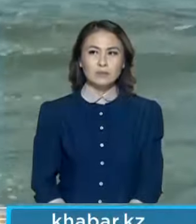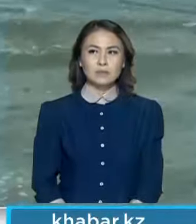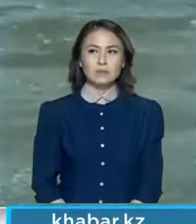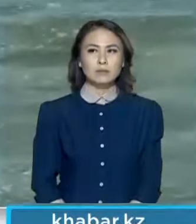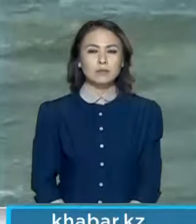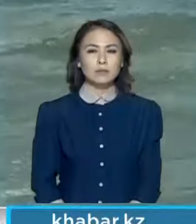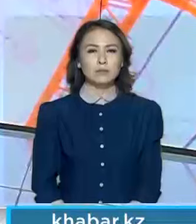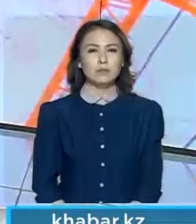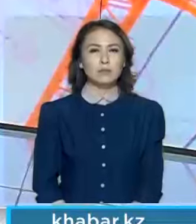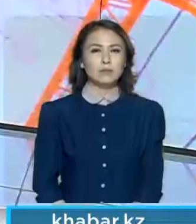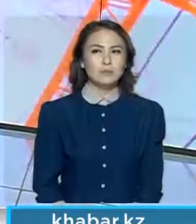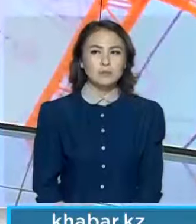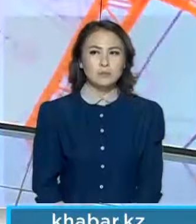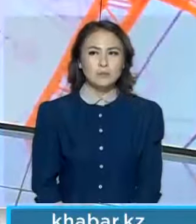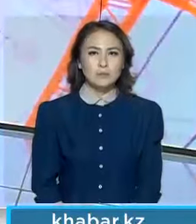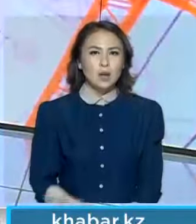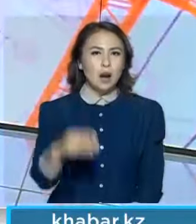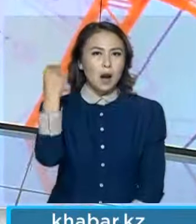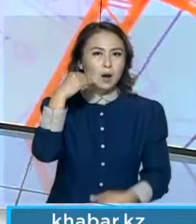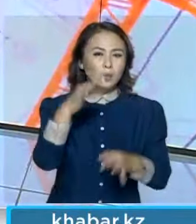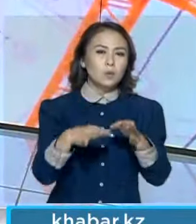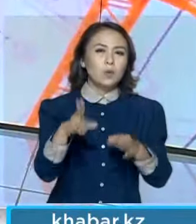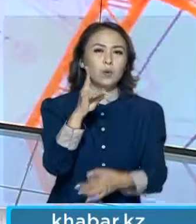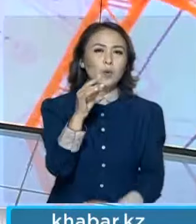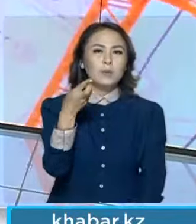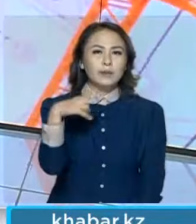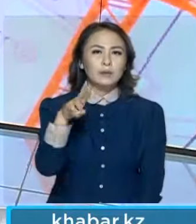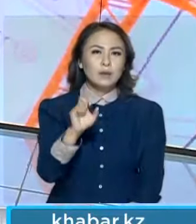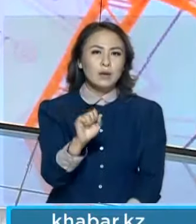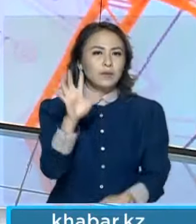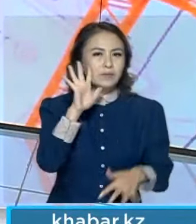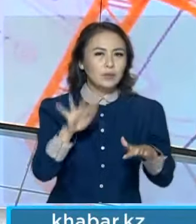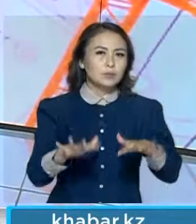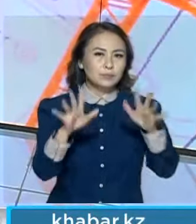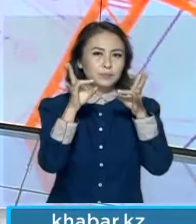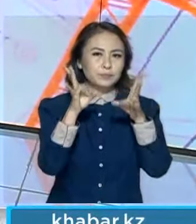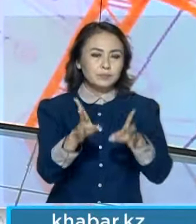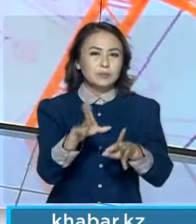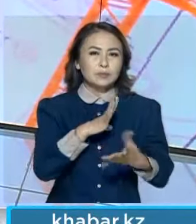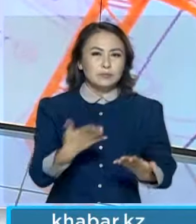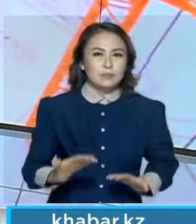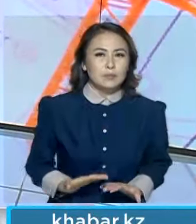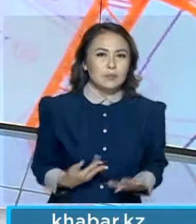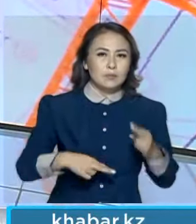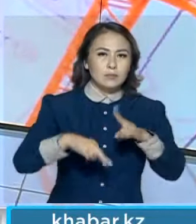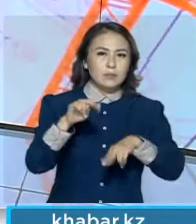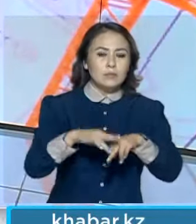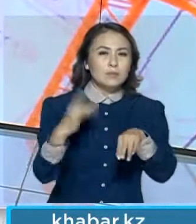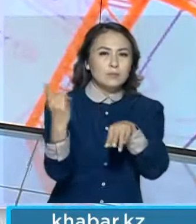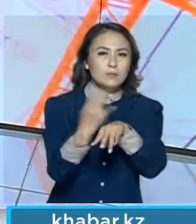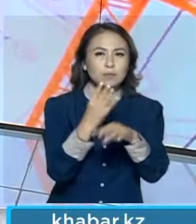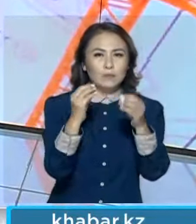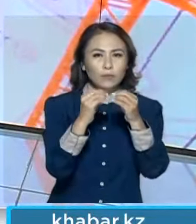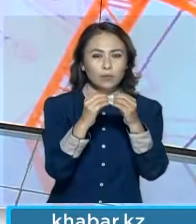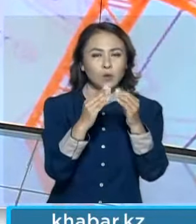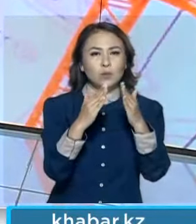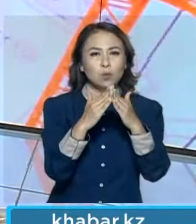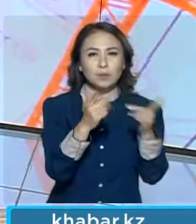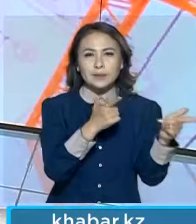облысынан. Ақтөбе облысының Қобда ауданында су тасқынан зардап шеккен тұрғындарға салынып жатқан алғашқы 10 үй